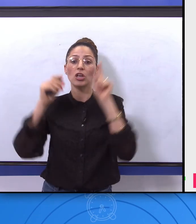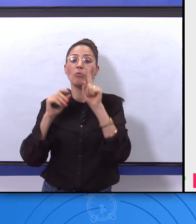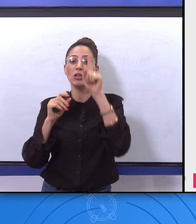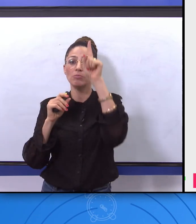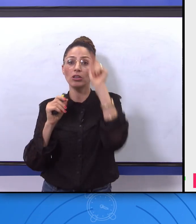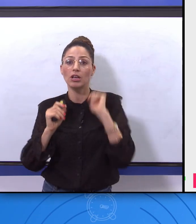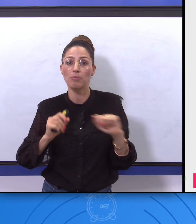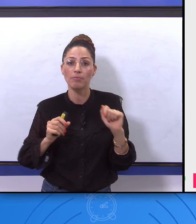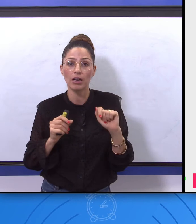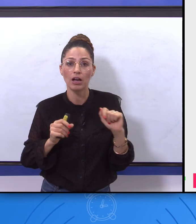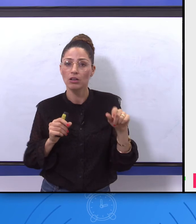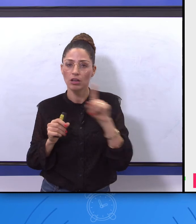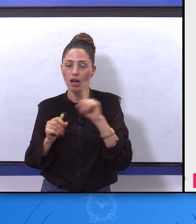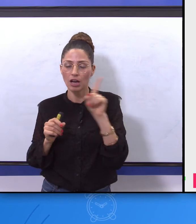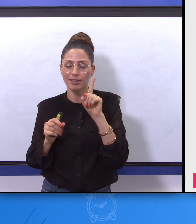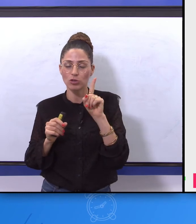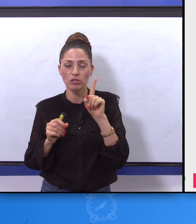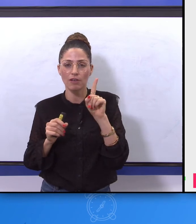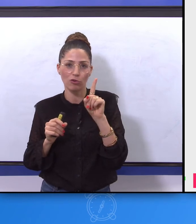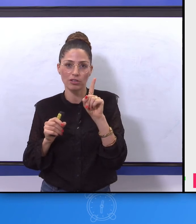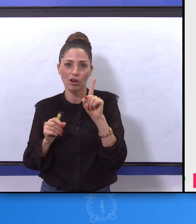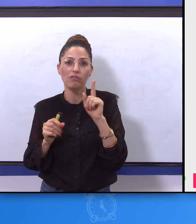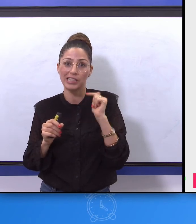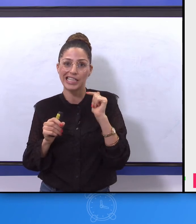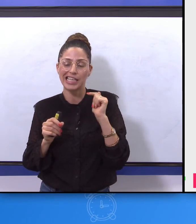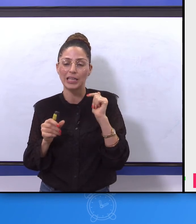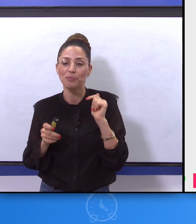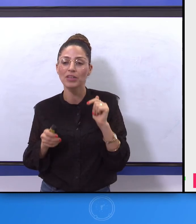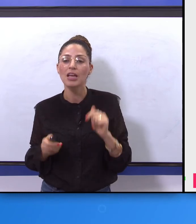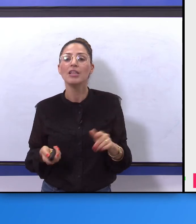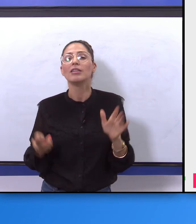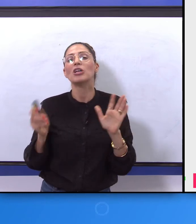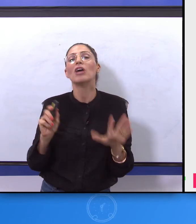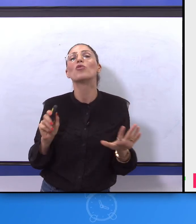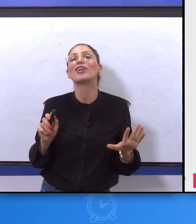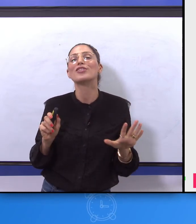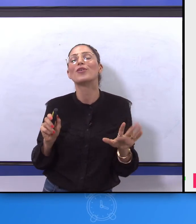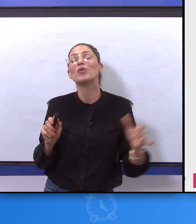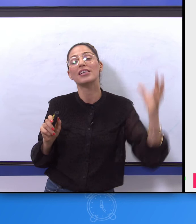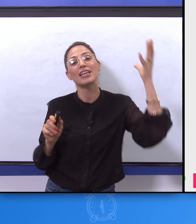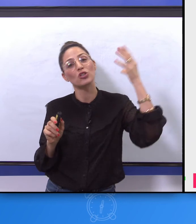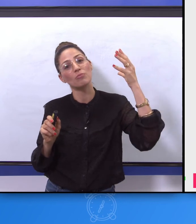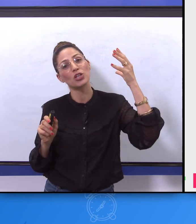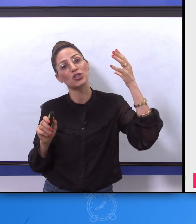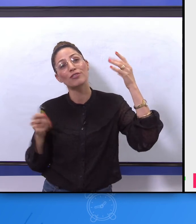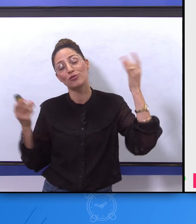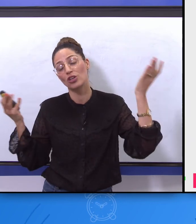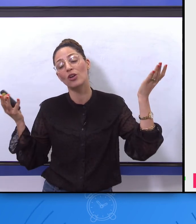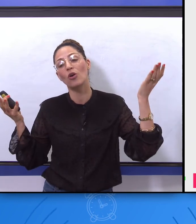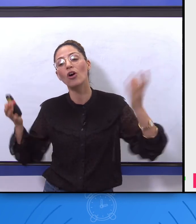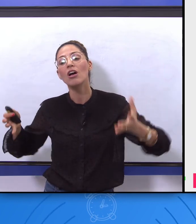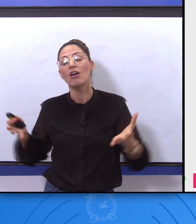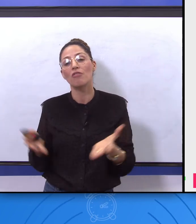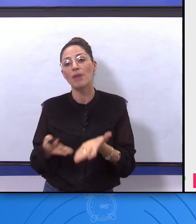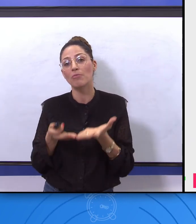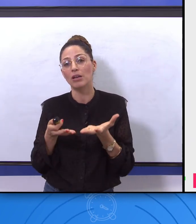השני שאמור לנבוט כלפי מעלה. אל תנסו את זה הפוך, זה לא עובד, ניסיתי. מה שהאבוקדו זקוק זה קצת שמש, שיהיה